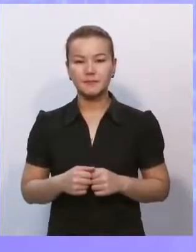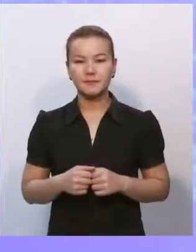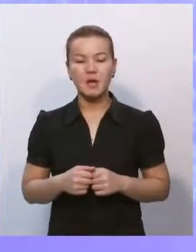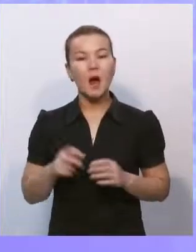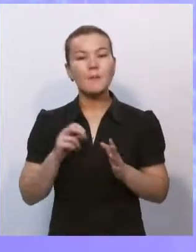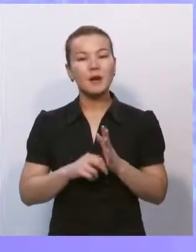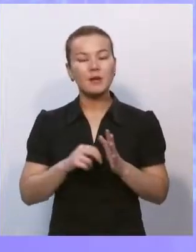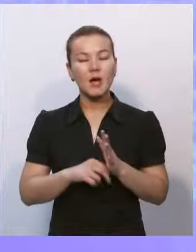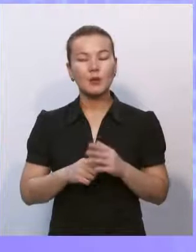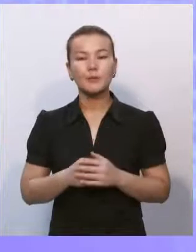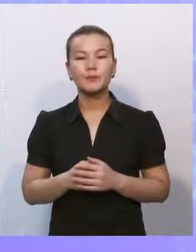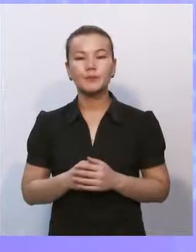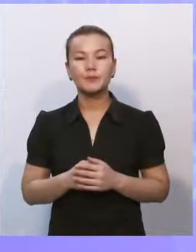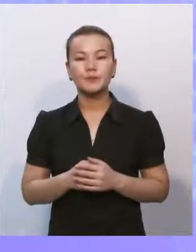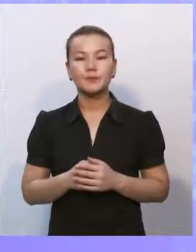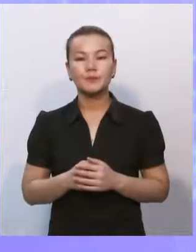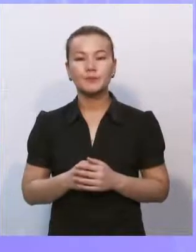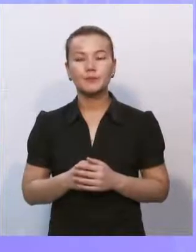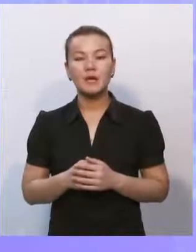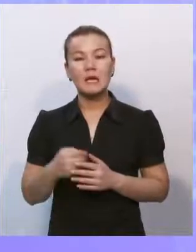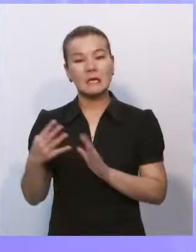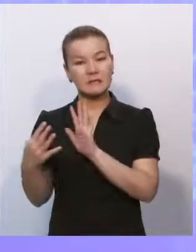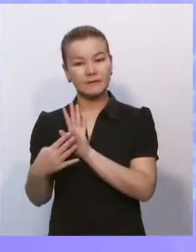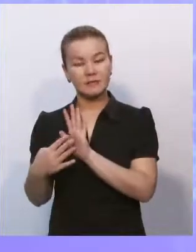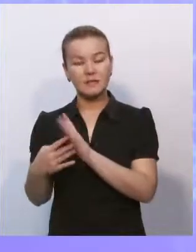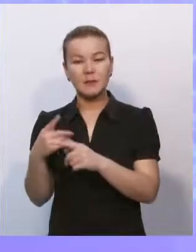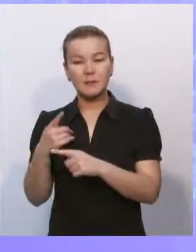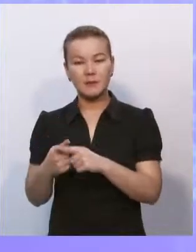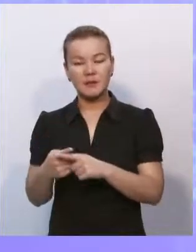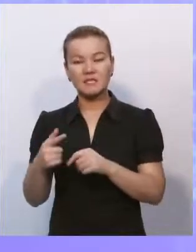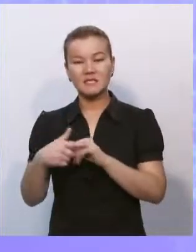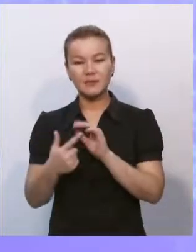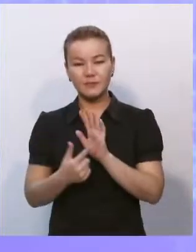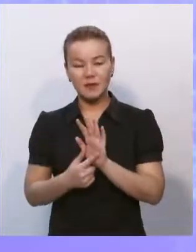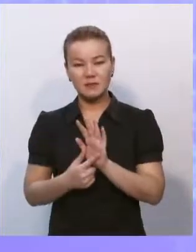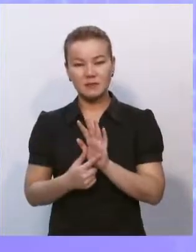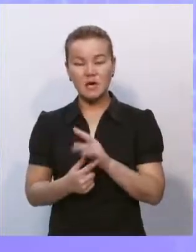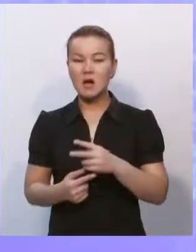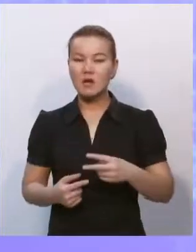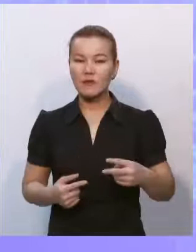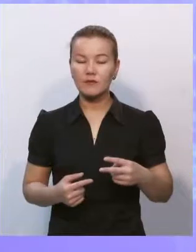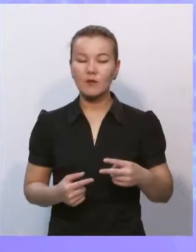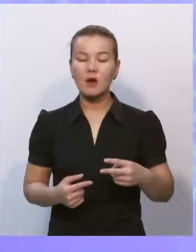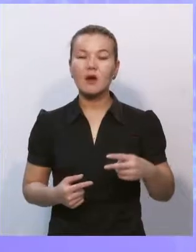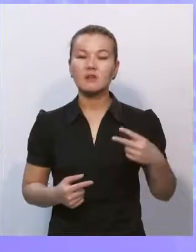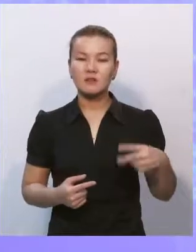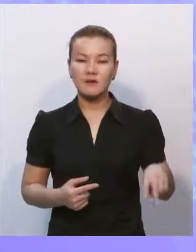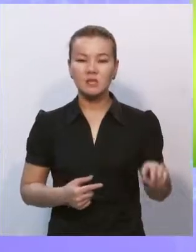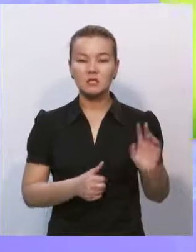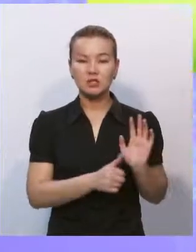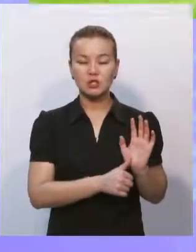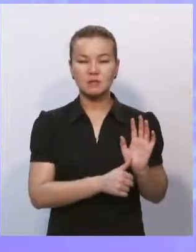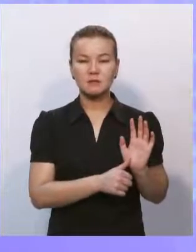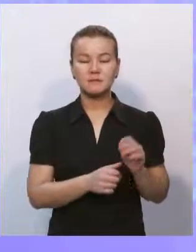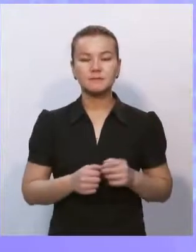проверяю к девяти прибавили 17 равно 26